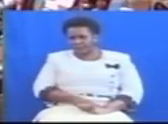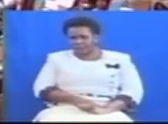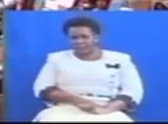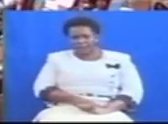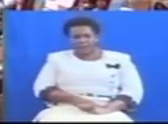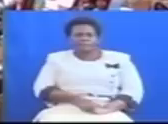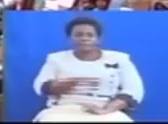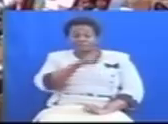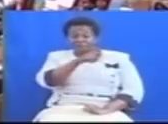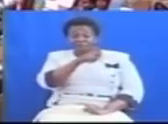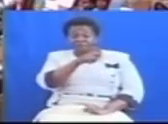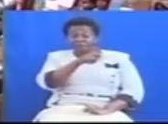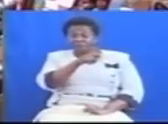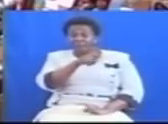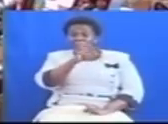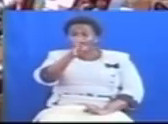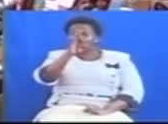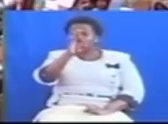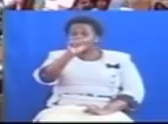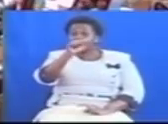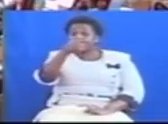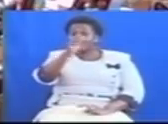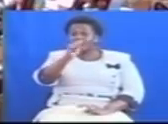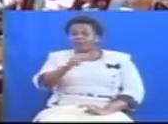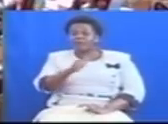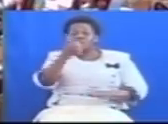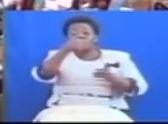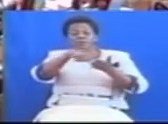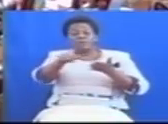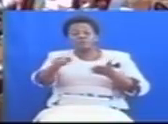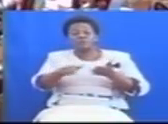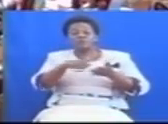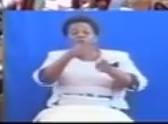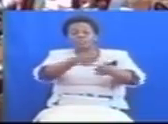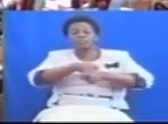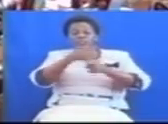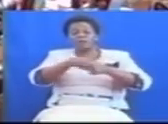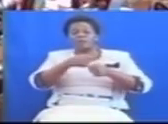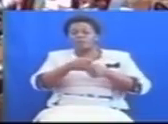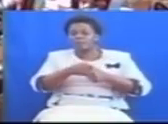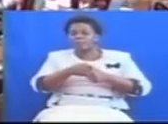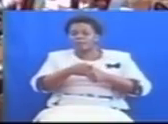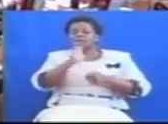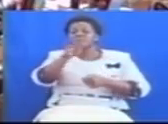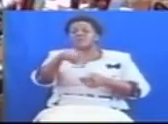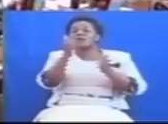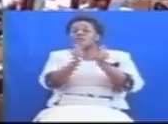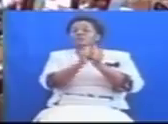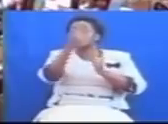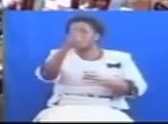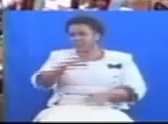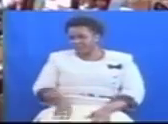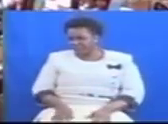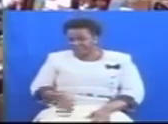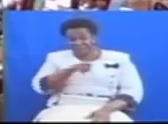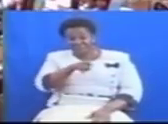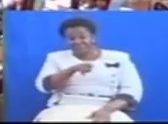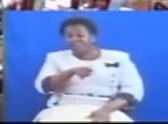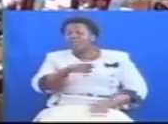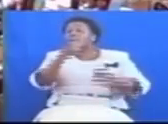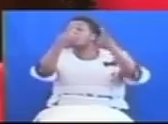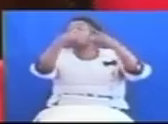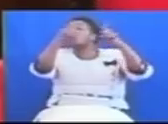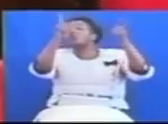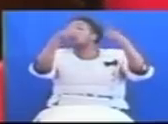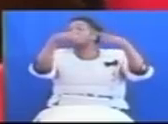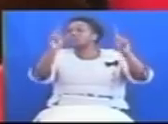ni miaka 12. Lakini mpaka leo hajaendeleza hata eka moja. Imekuwa ni shamba pori. Na kusababisha